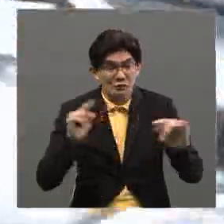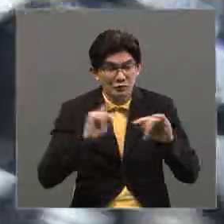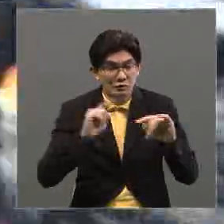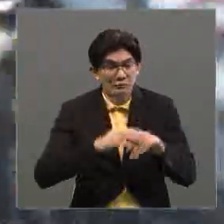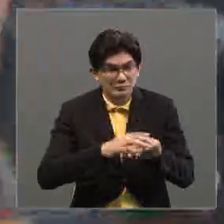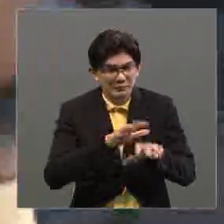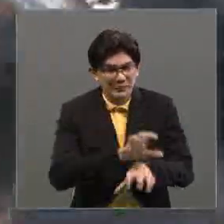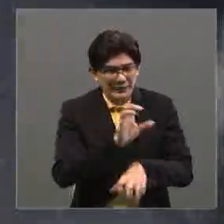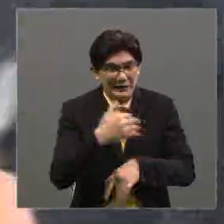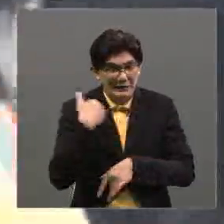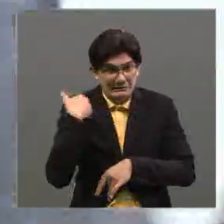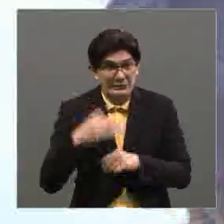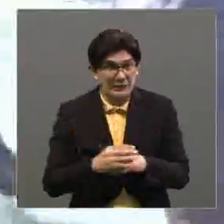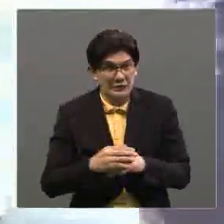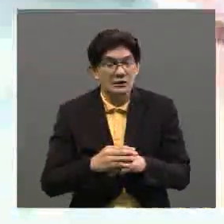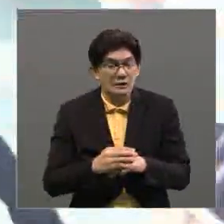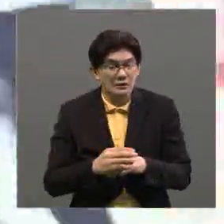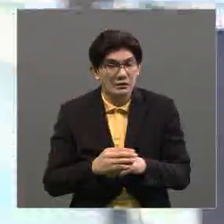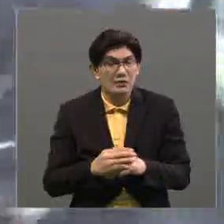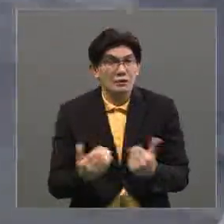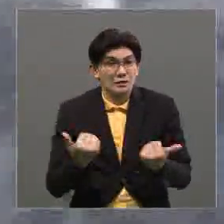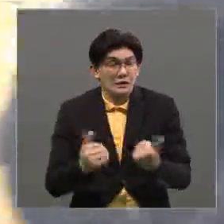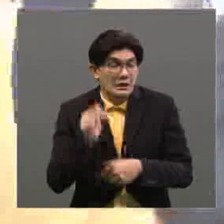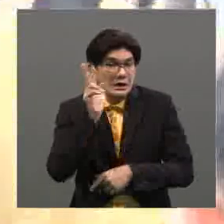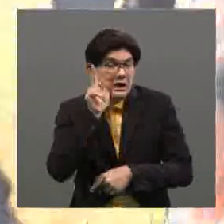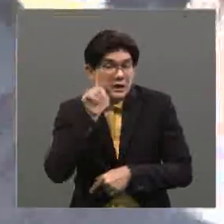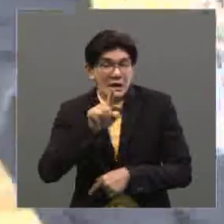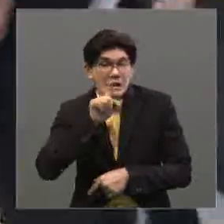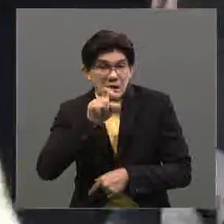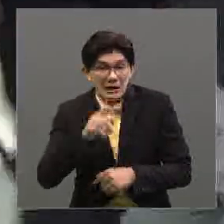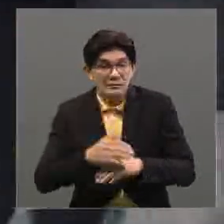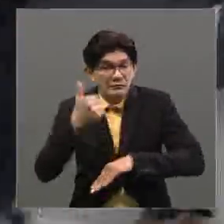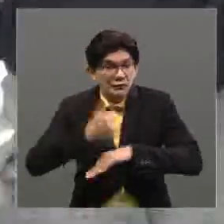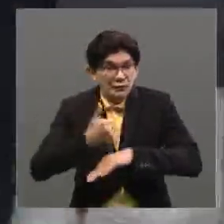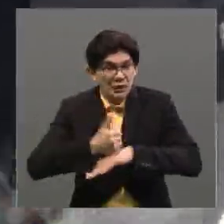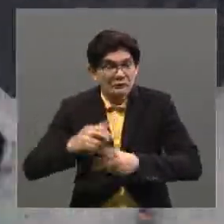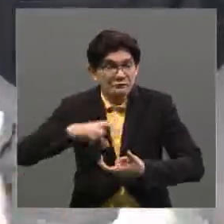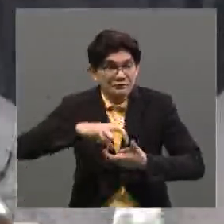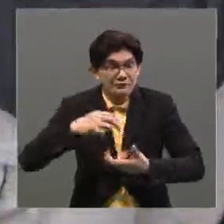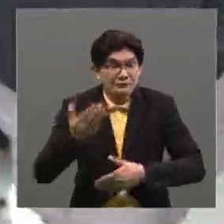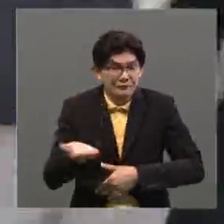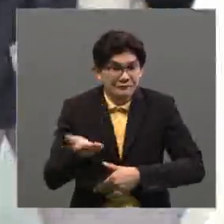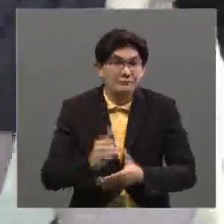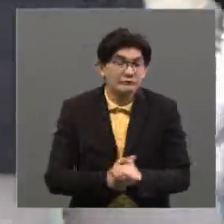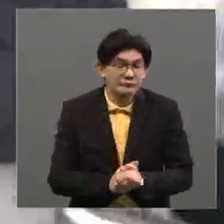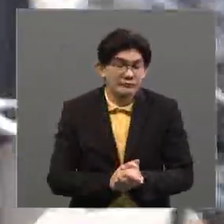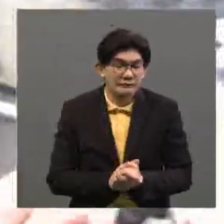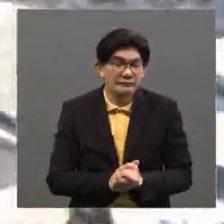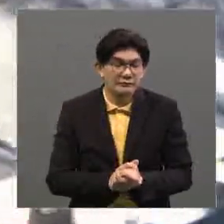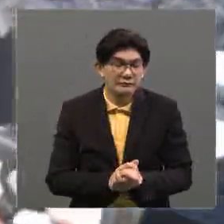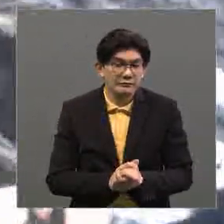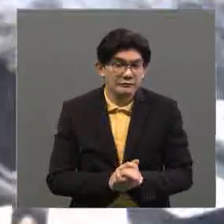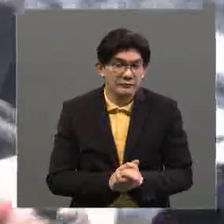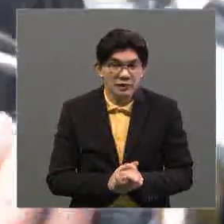ให้น้องชายนั่งอันนี้คุณชูวิทย์พูดนะในการแถลงเมื่อวานวันนี้นักข่าวก็เลยถามหัวหน้าพรรคพลังประชารัฐก็คือพลเอกประวิตรวงษ์สุวรรณนะปรากฏ